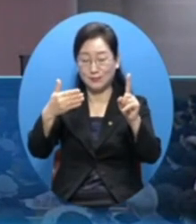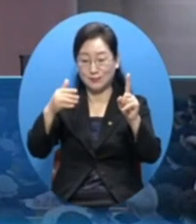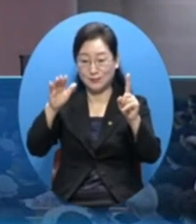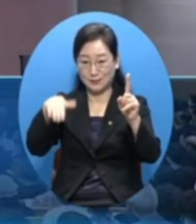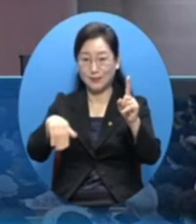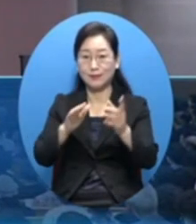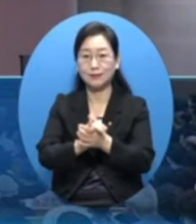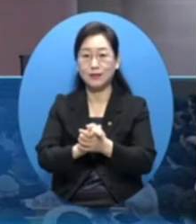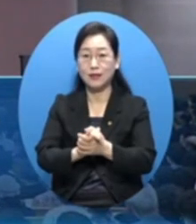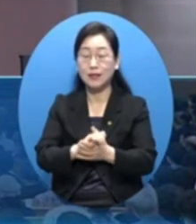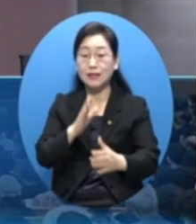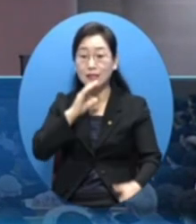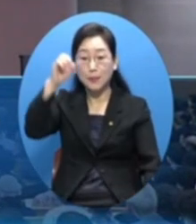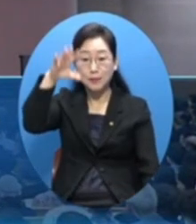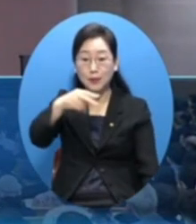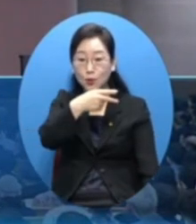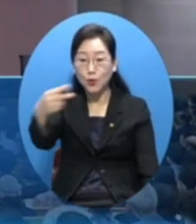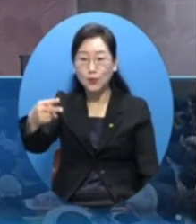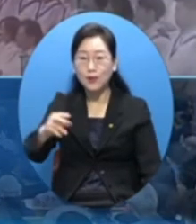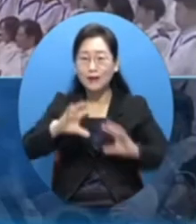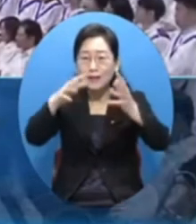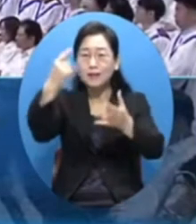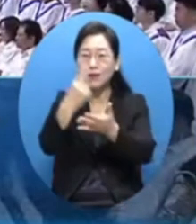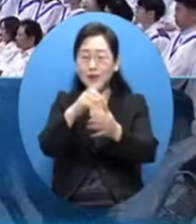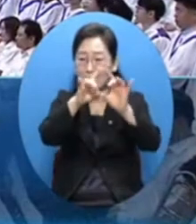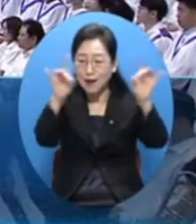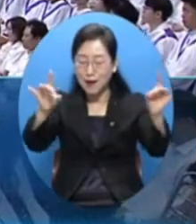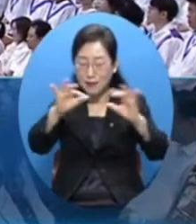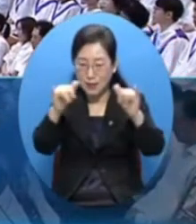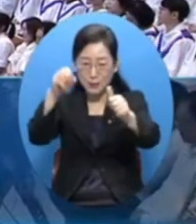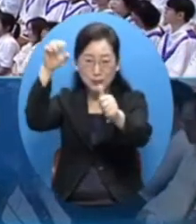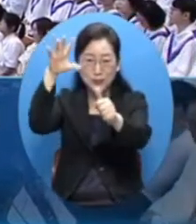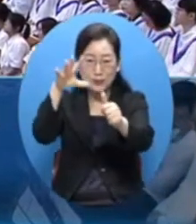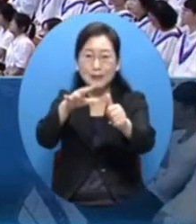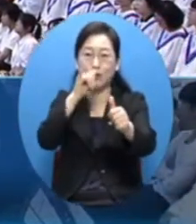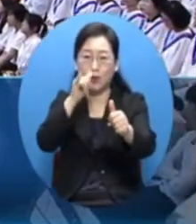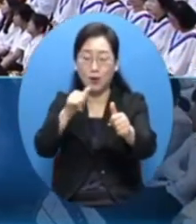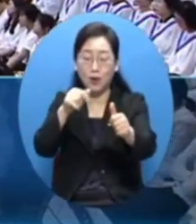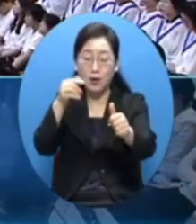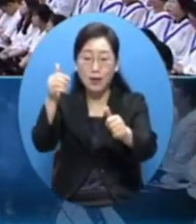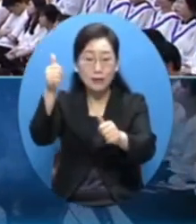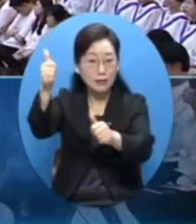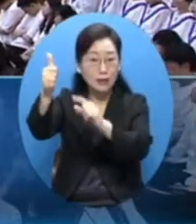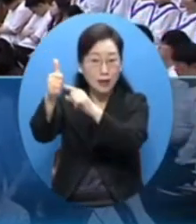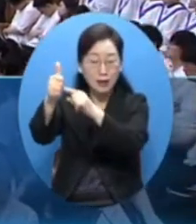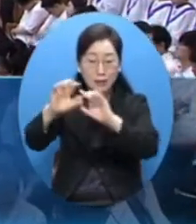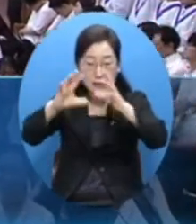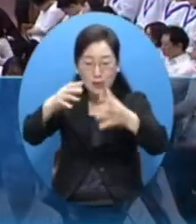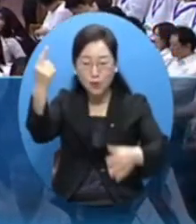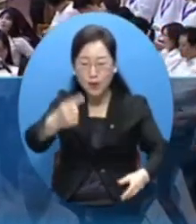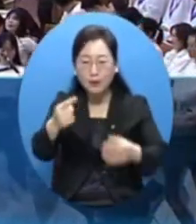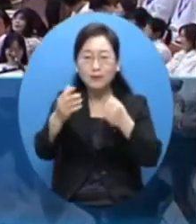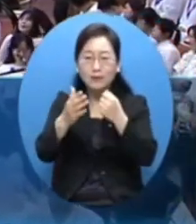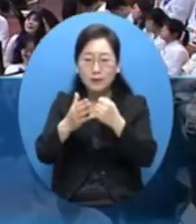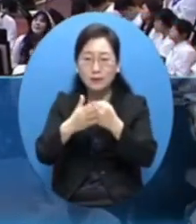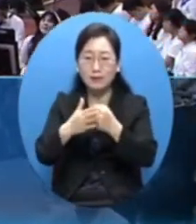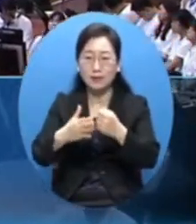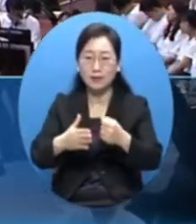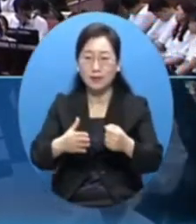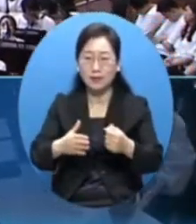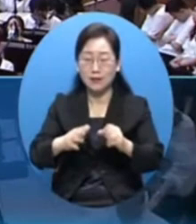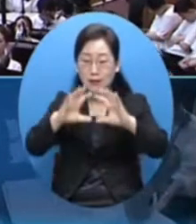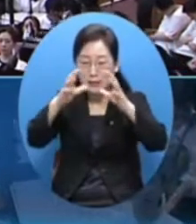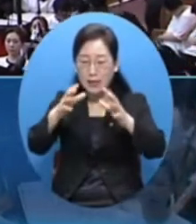10절을 말씀합니다. 참빛 곧 세상에 와서 각 사람에게 비추는 빛이 있었나니 그가 세상에 계셨으며 세상은